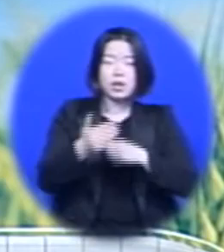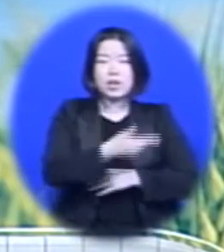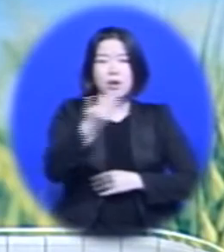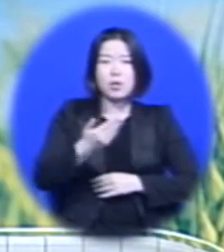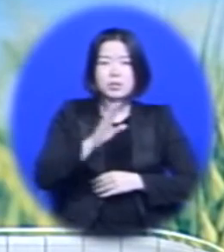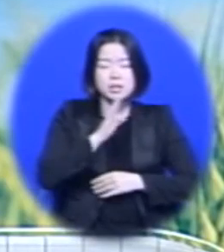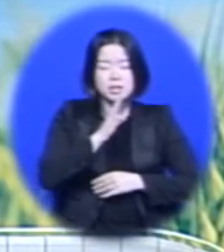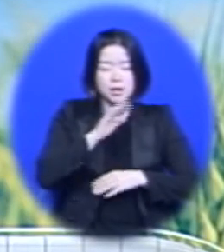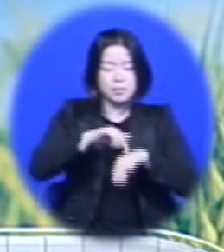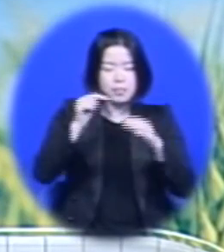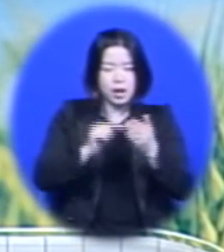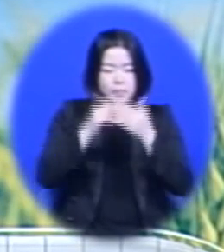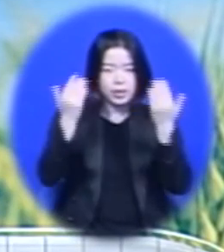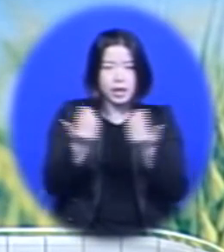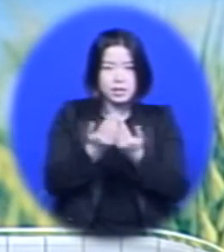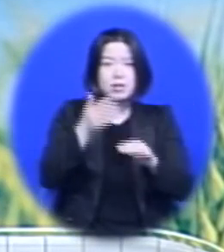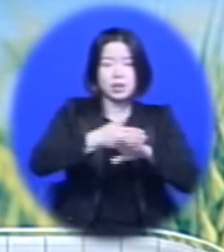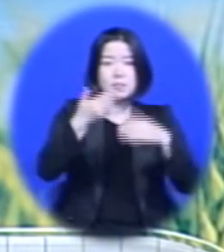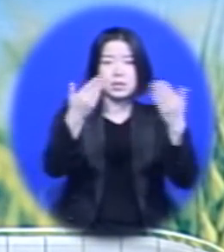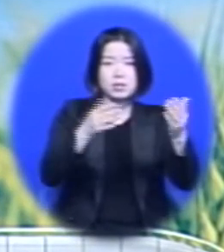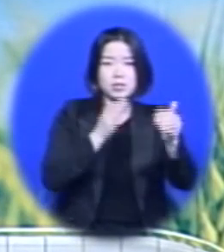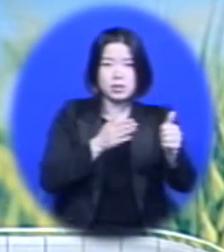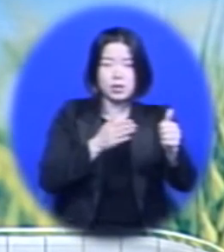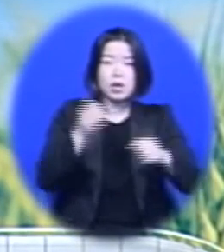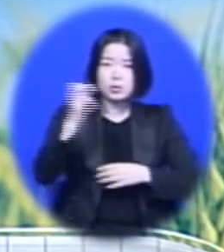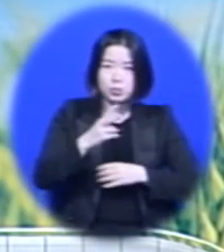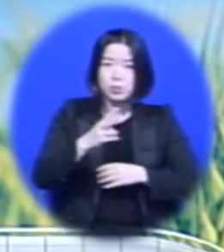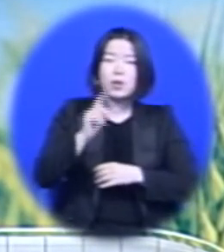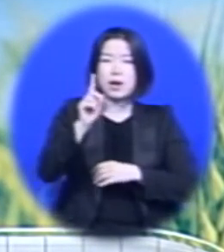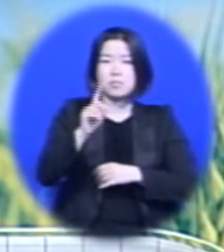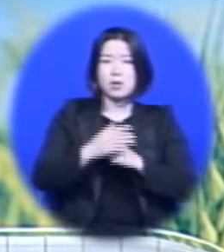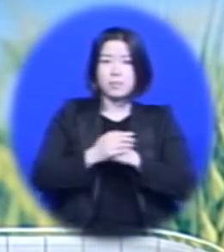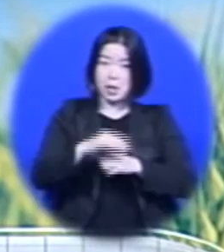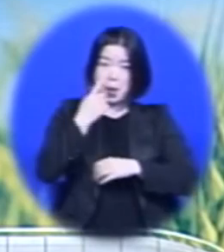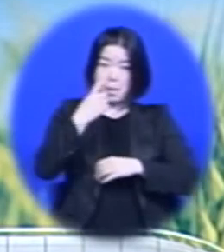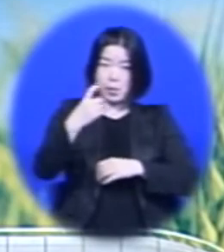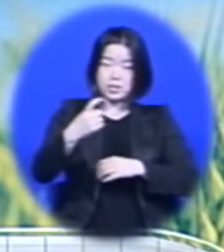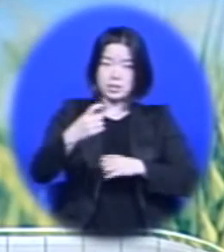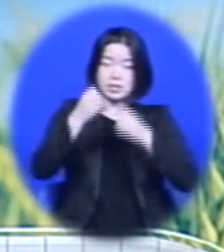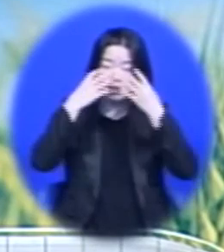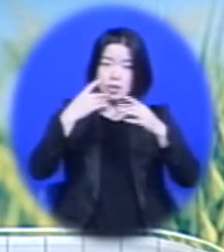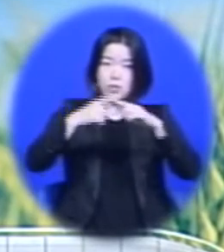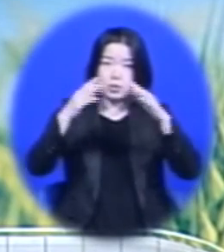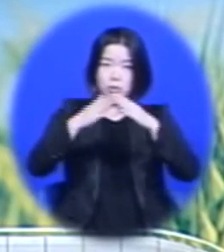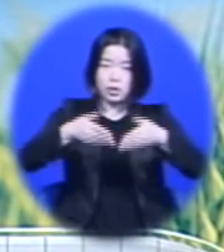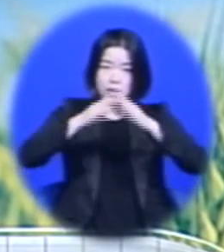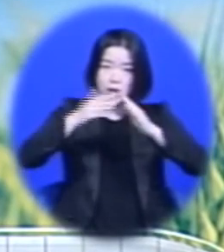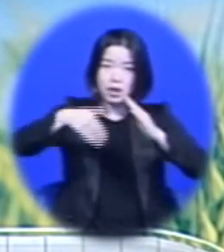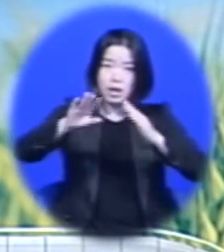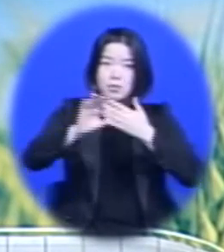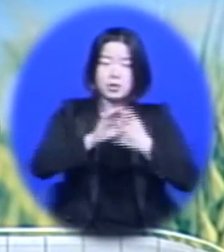전심으로 감사하시기 바랍니다. 그리고 우리가 한번 또 한번 멋있는 새로운 교회를 계속 세워갔으면